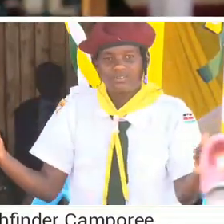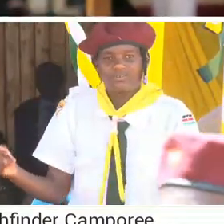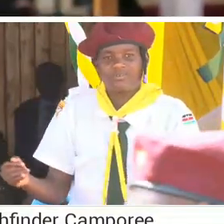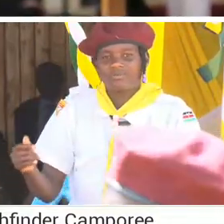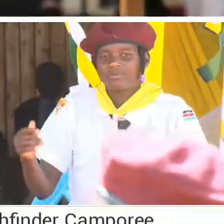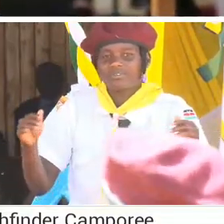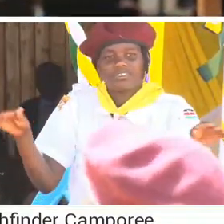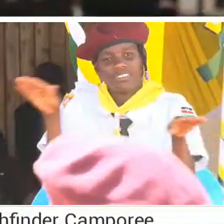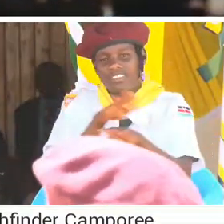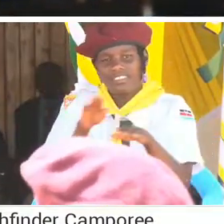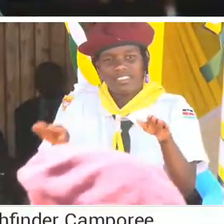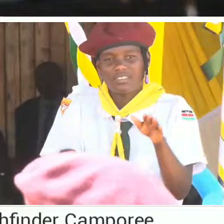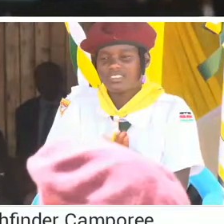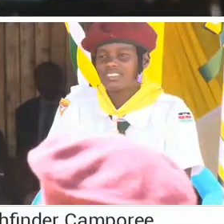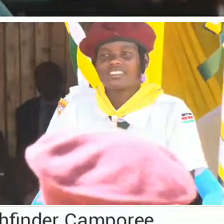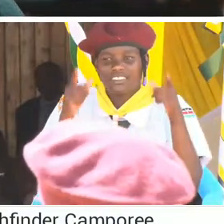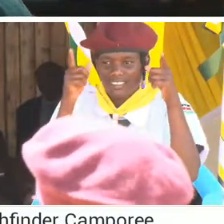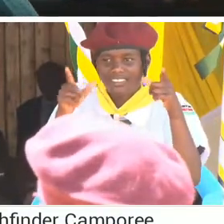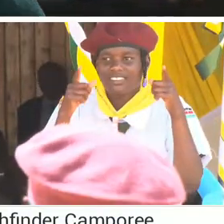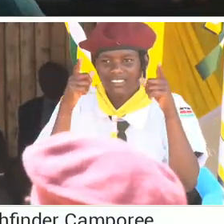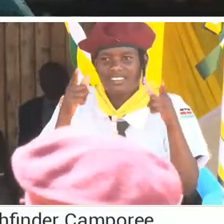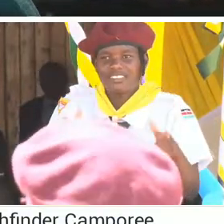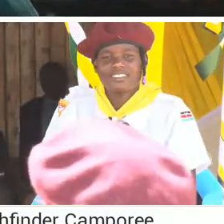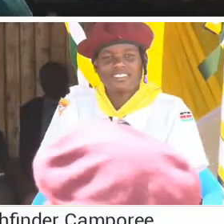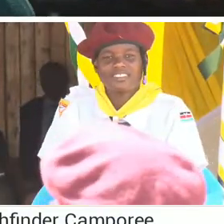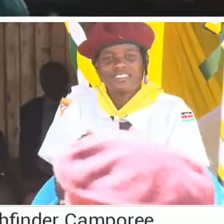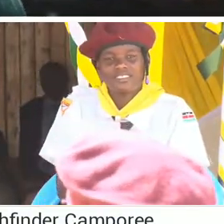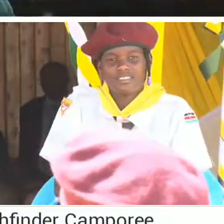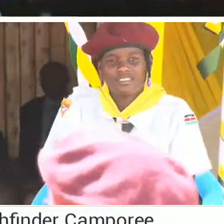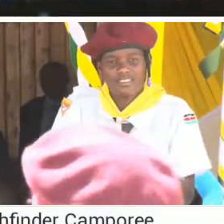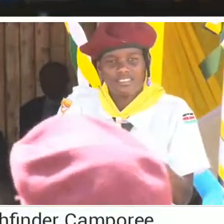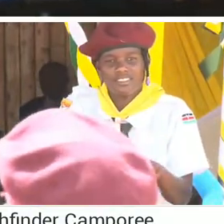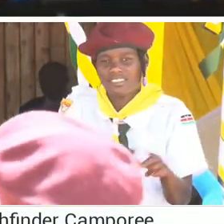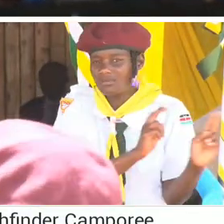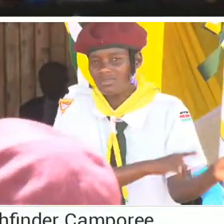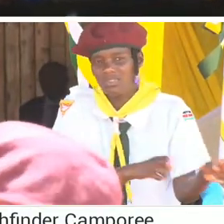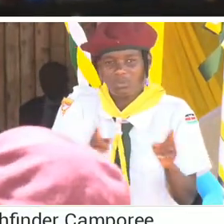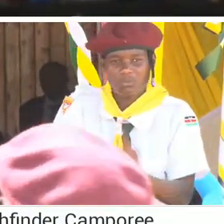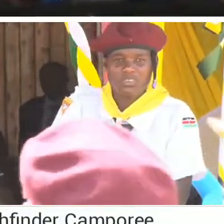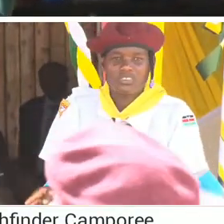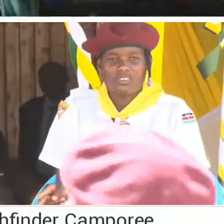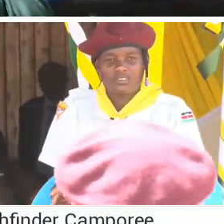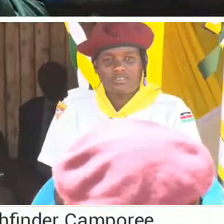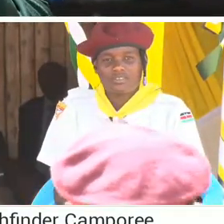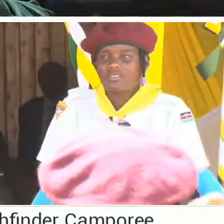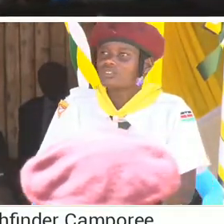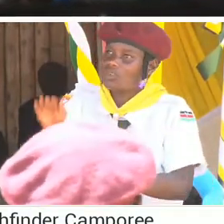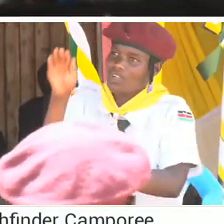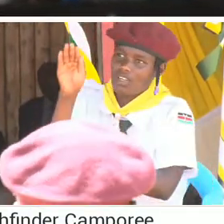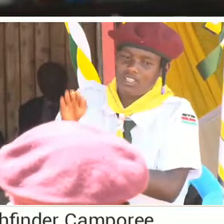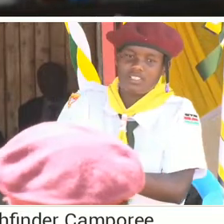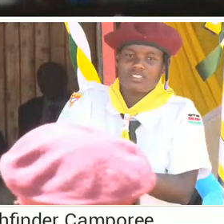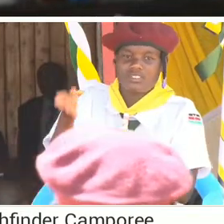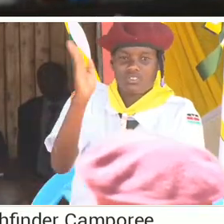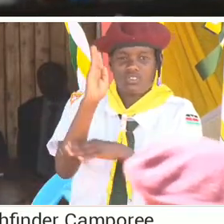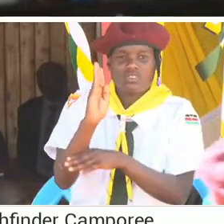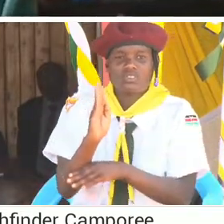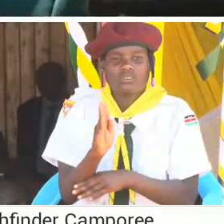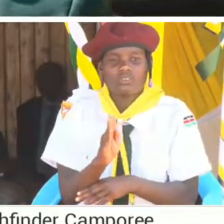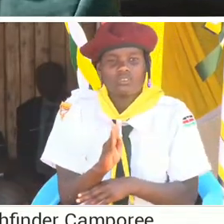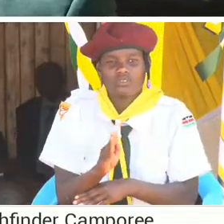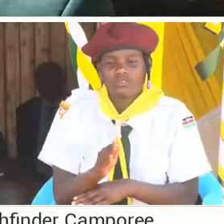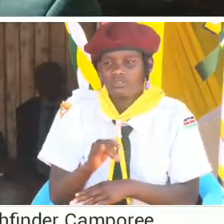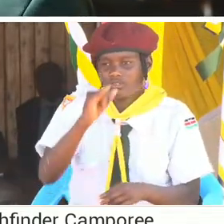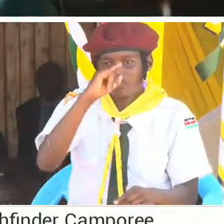Tuache uzinzi na uongo na vyote hivyo. Tuache mambo ya kawaida kawaida. Tuulize habari ya mapito ya zamani.